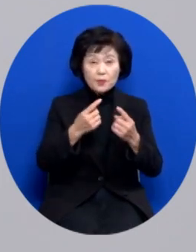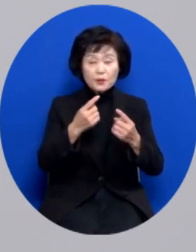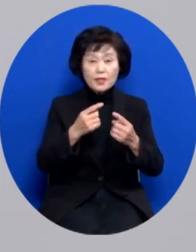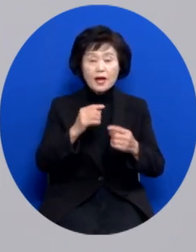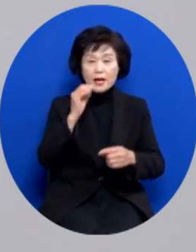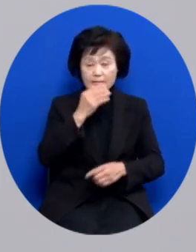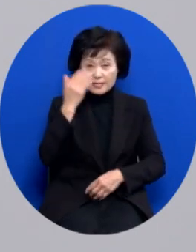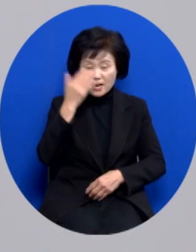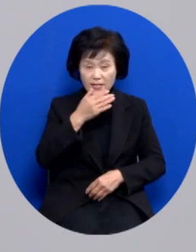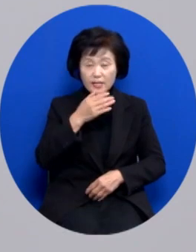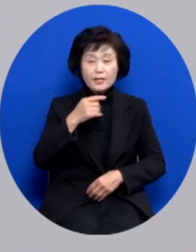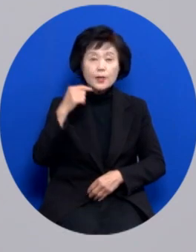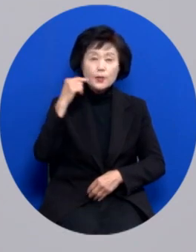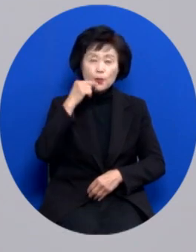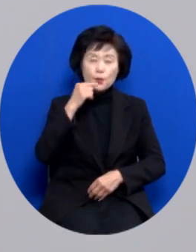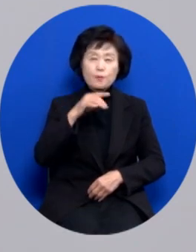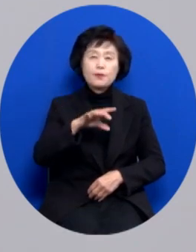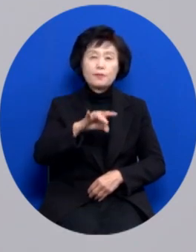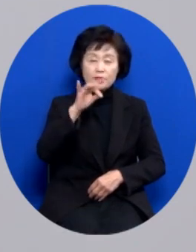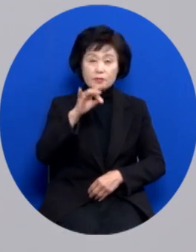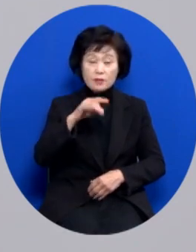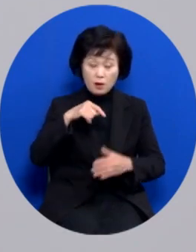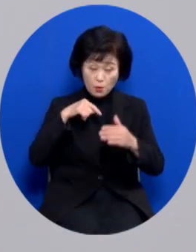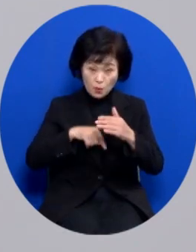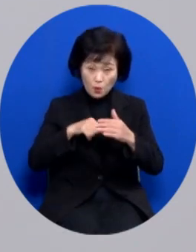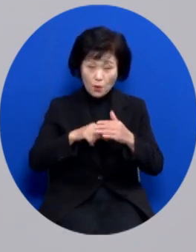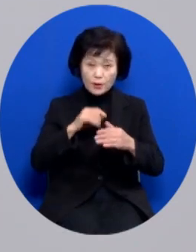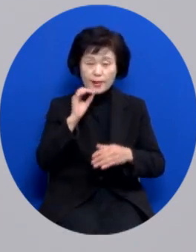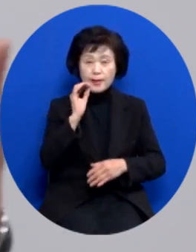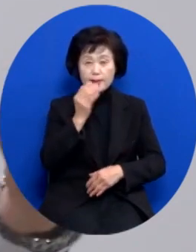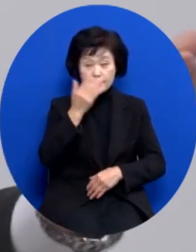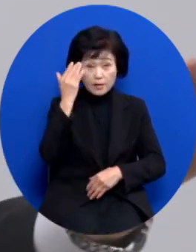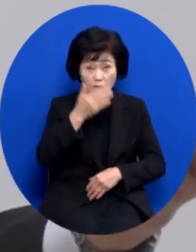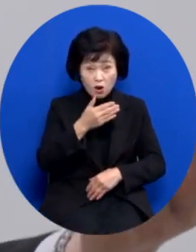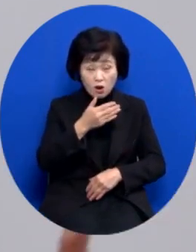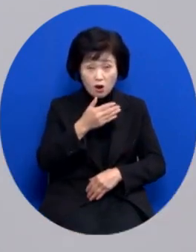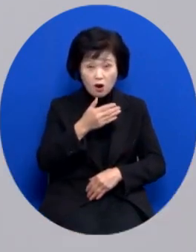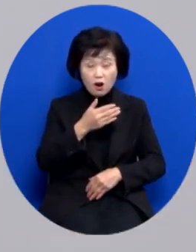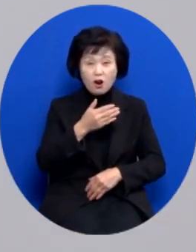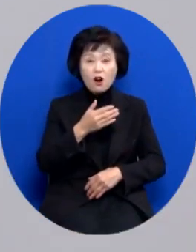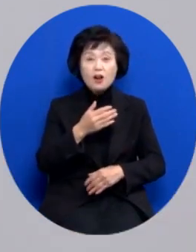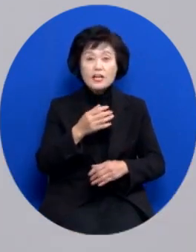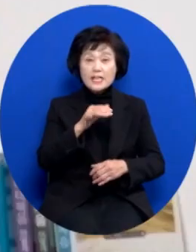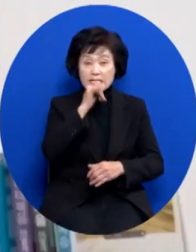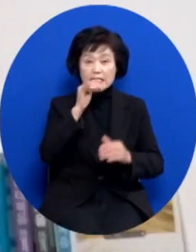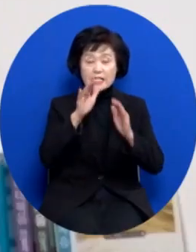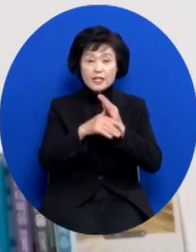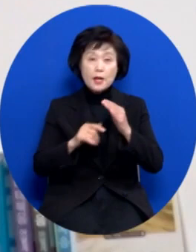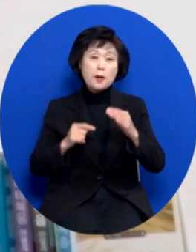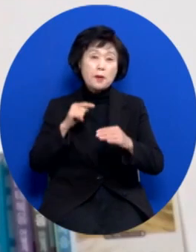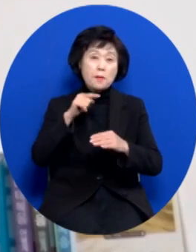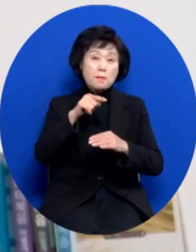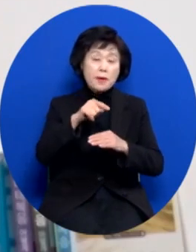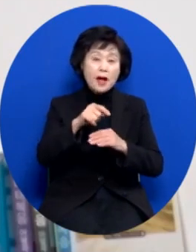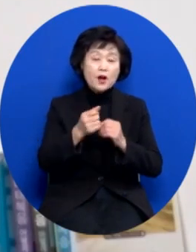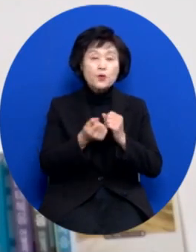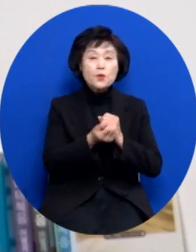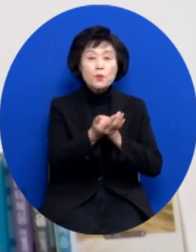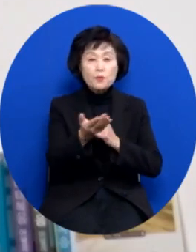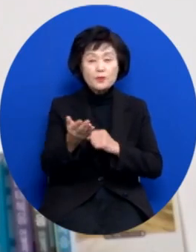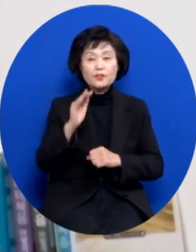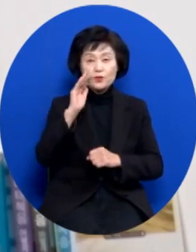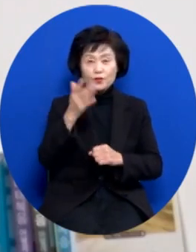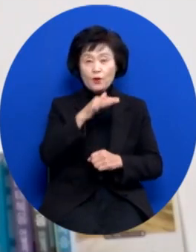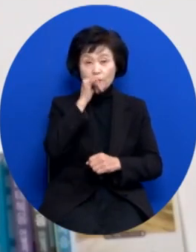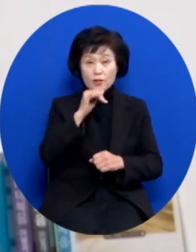성결의 소금이 먼저입니다. 내면의 성결이 밖으로 드러납니다. 성결이 우리